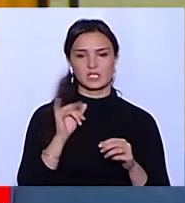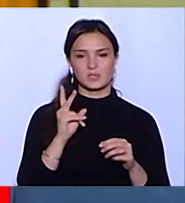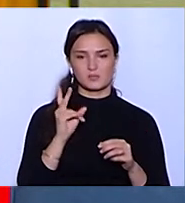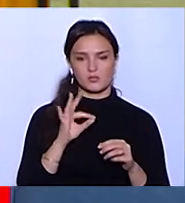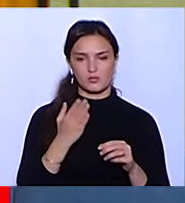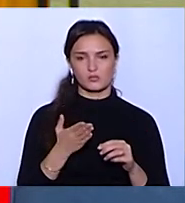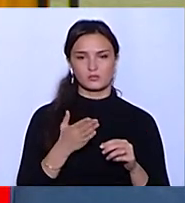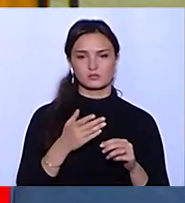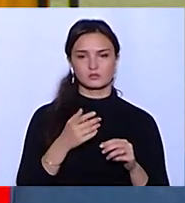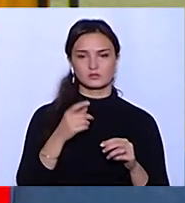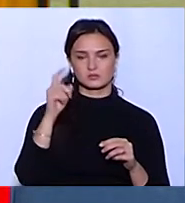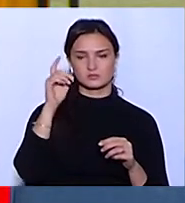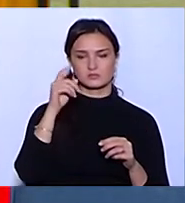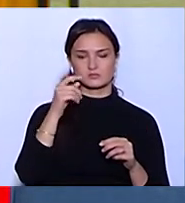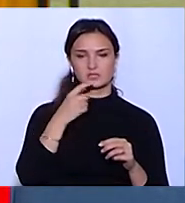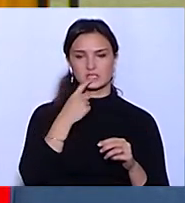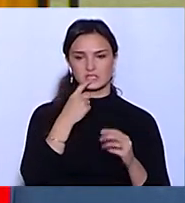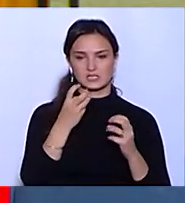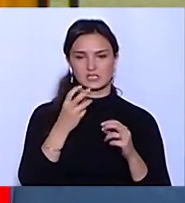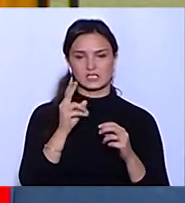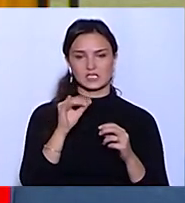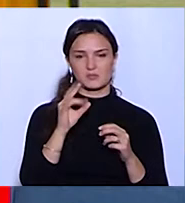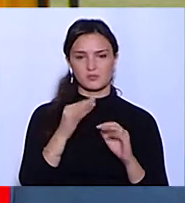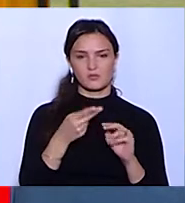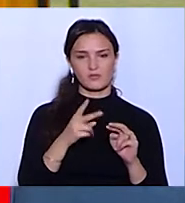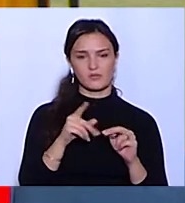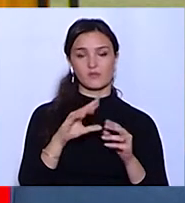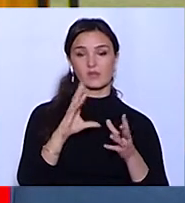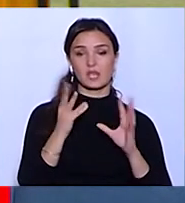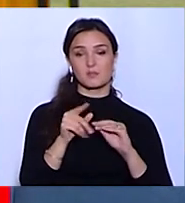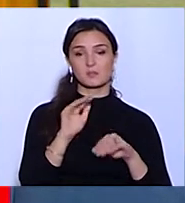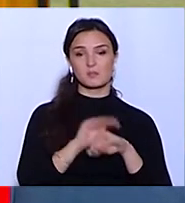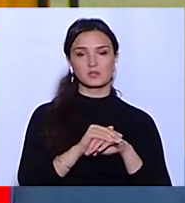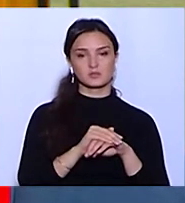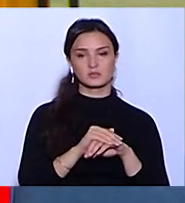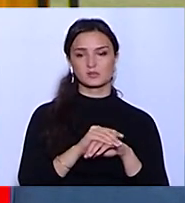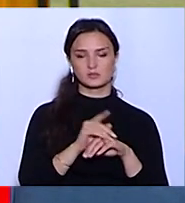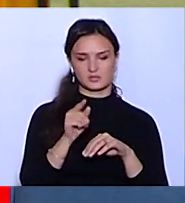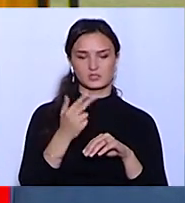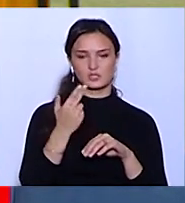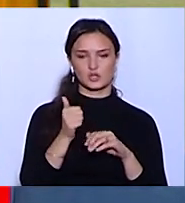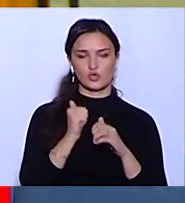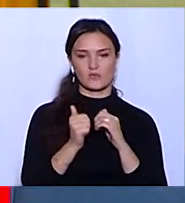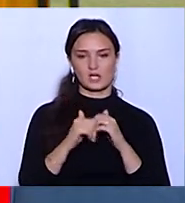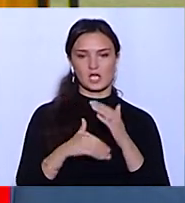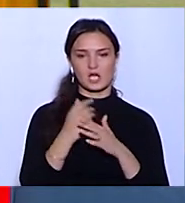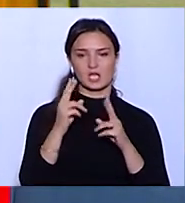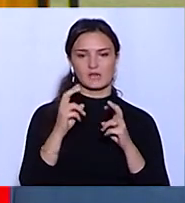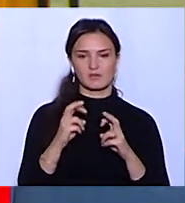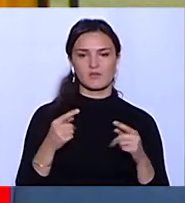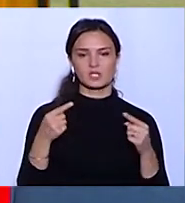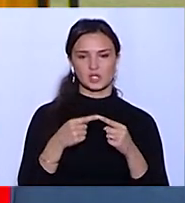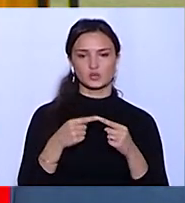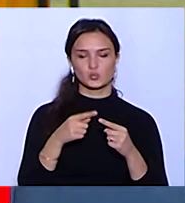მამაკაცებში წინამდებარე ჯირკვლის კიბოს რისკის ზრდის წინაპირობა. Ეს ფაქტი არ არის უარყოფილი პირიქით, ყოველი ახალი კვლევა ამას